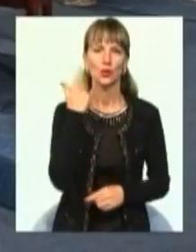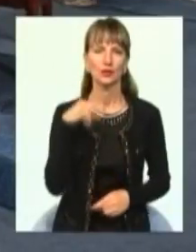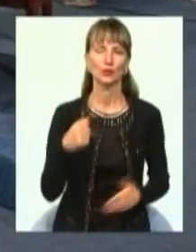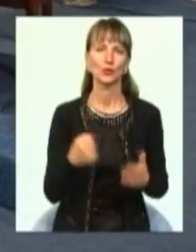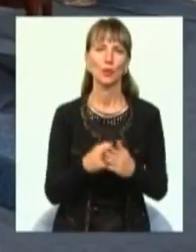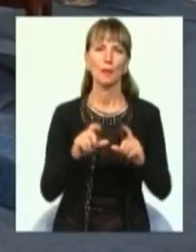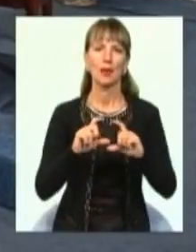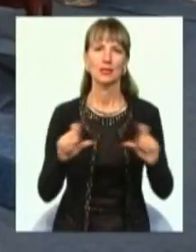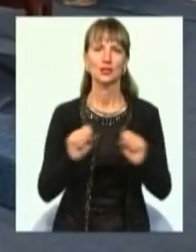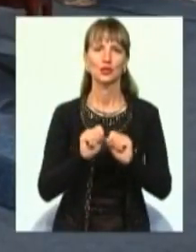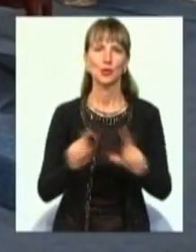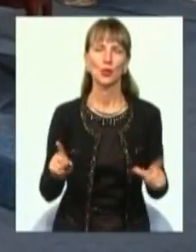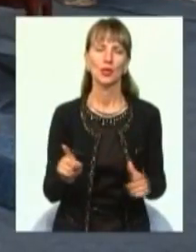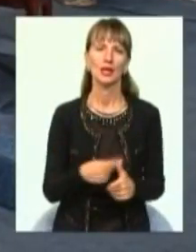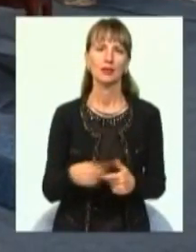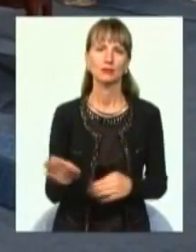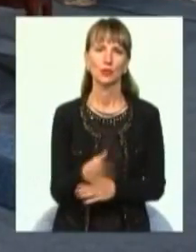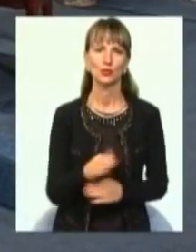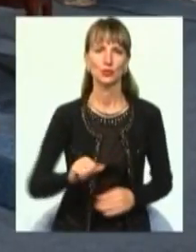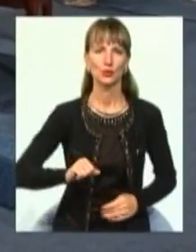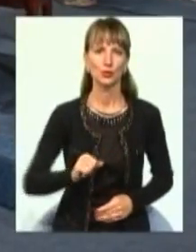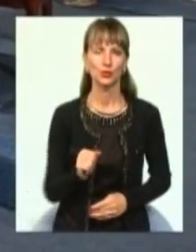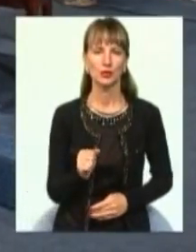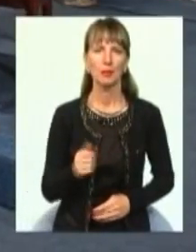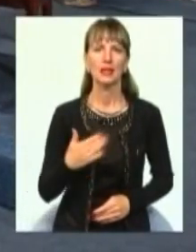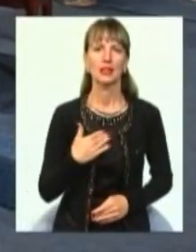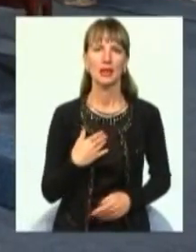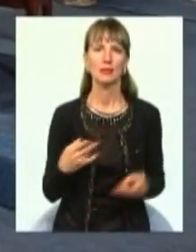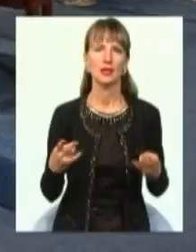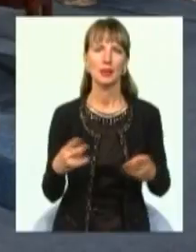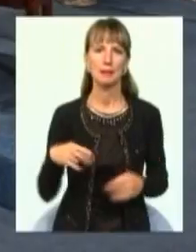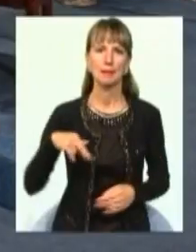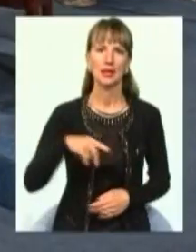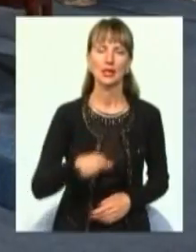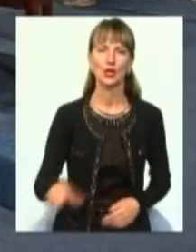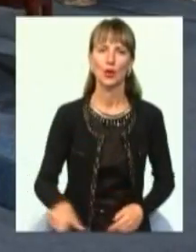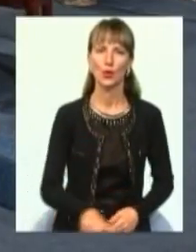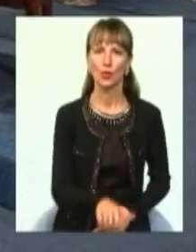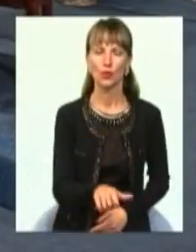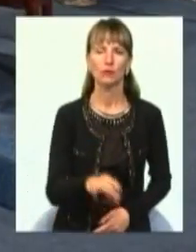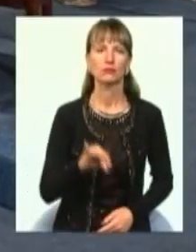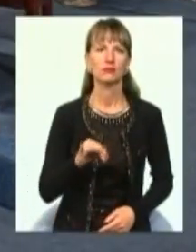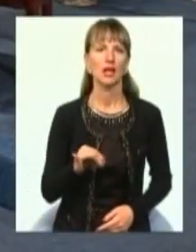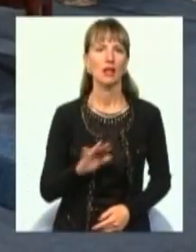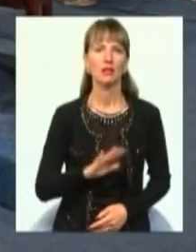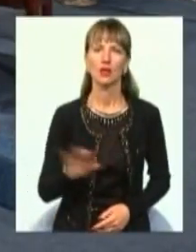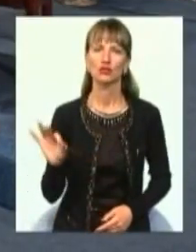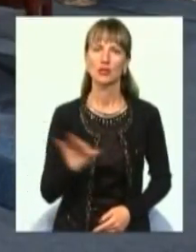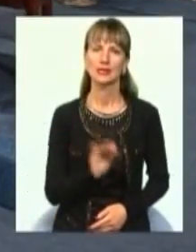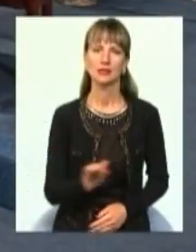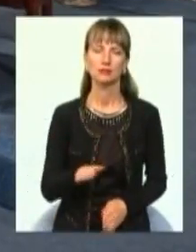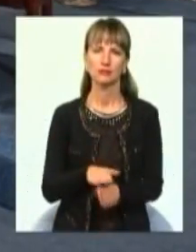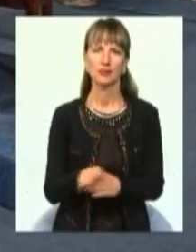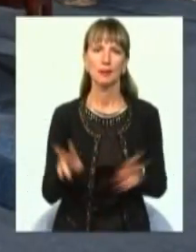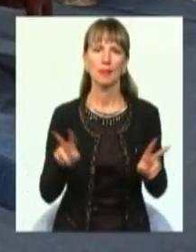до магазину, до школи або на прогулянку з друзями, нам треба перейти дорогу. І не дуже часто діти